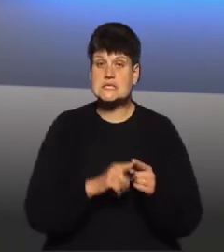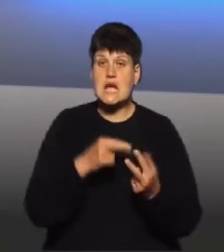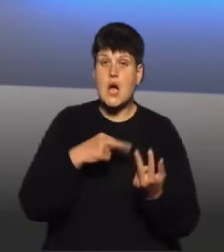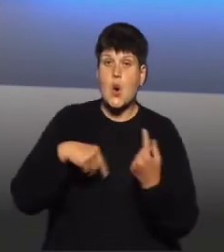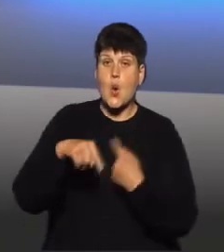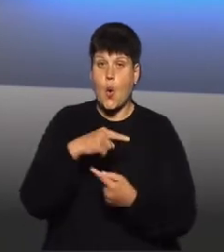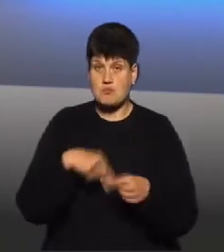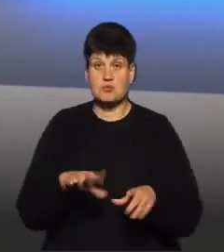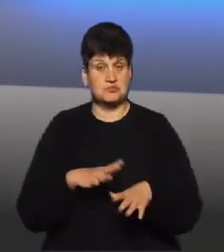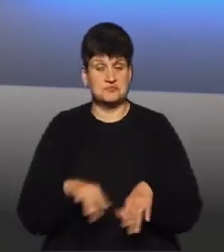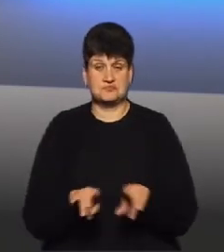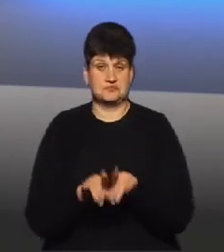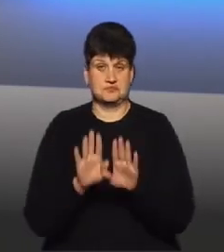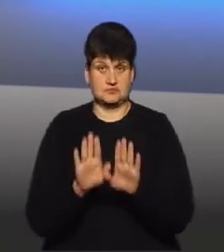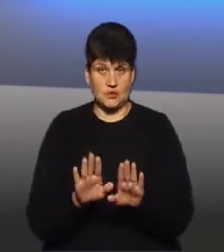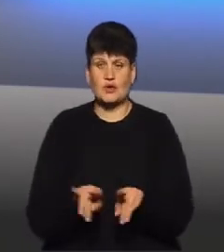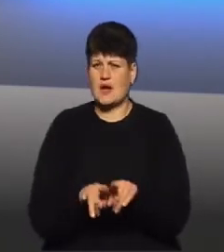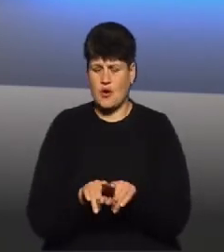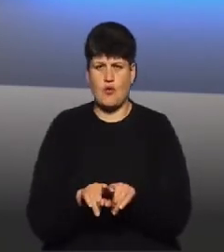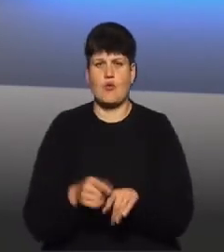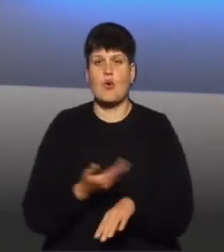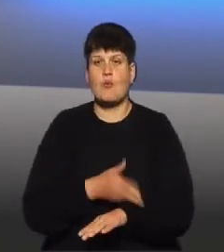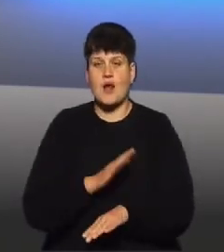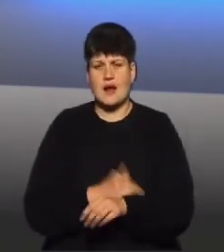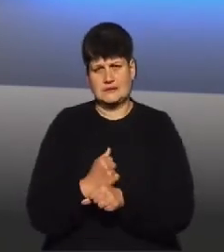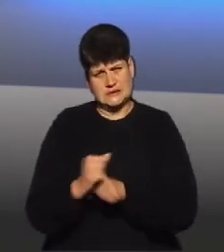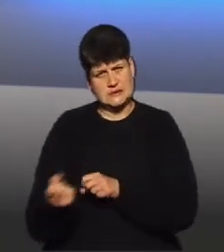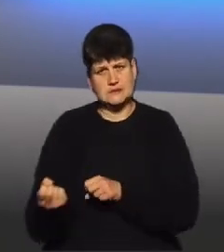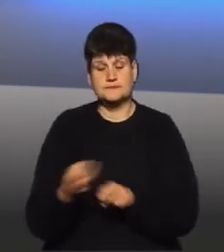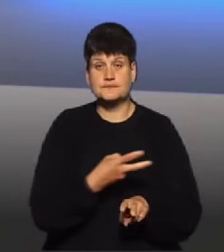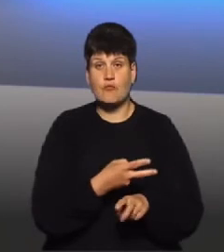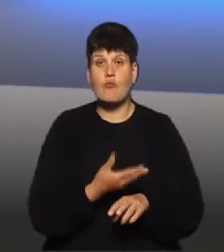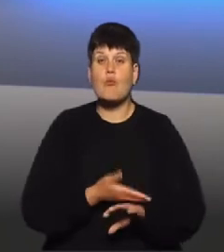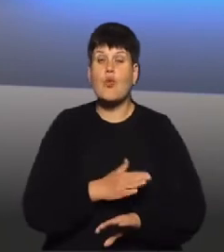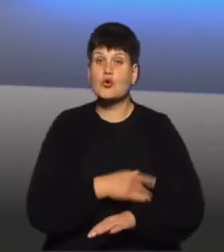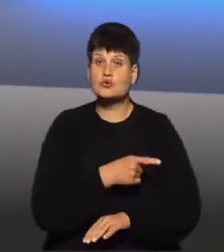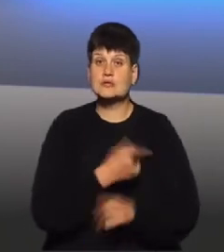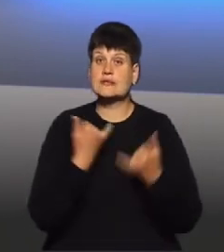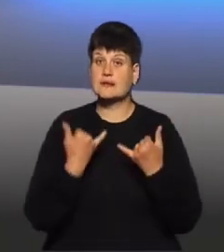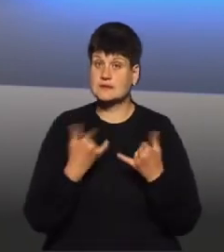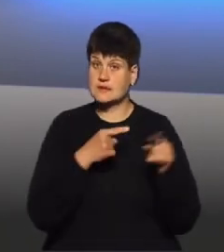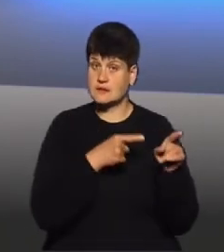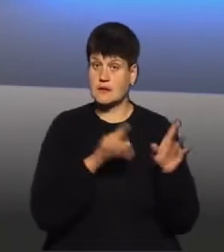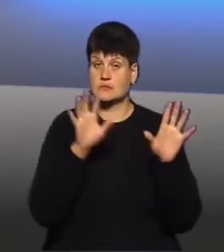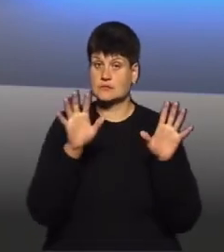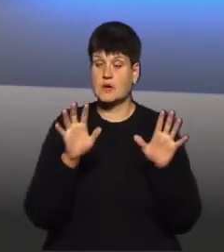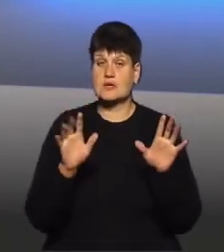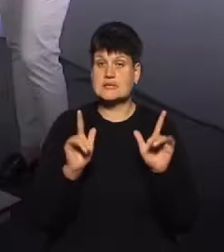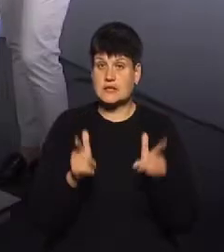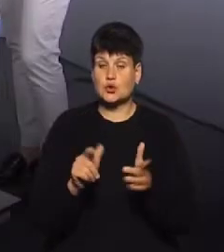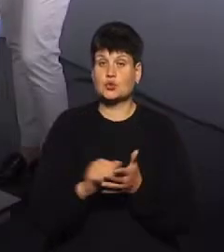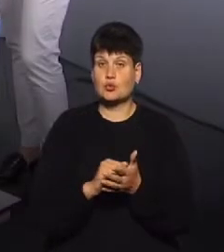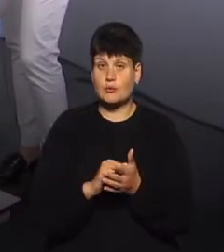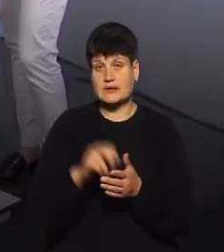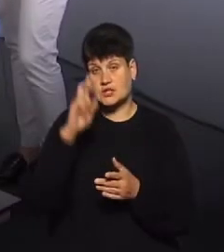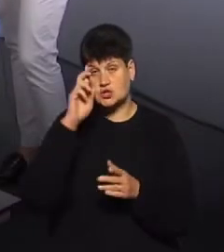поляків переселяли примусово в Польщу. Там зараз, на даний момент, згідно законодавства, людям компенсовують, держава Польща